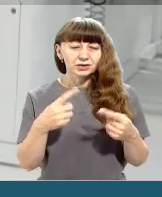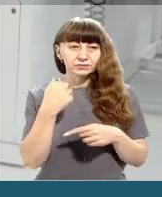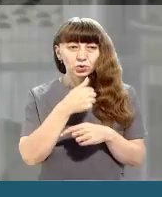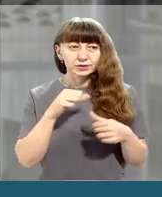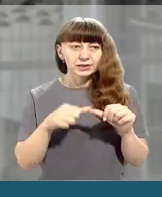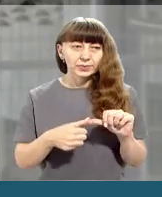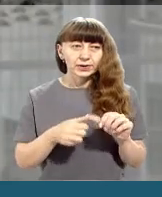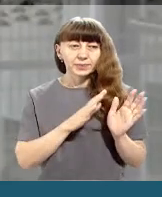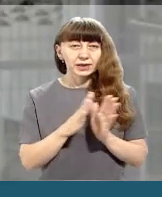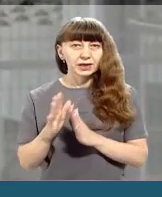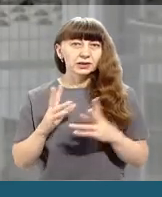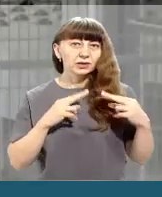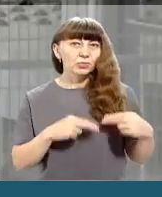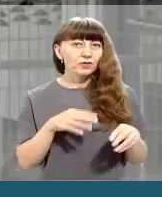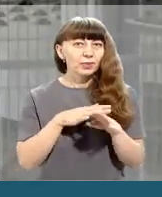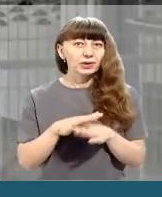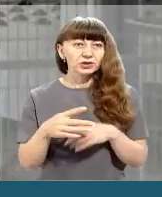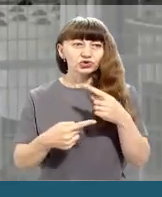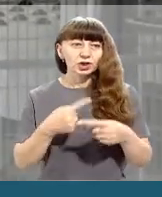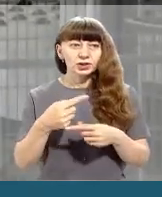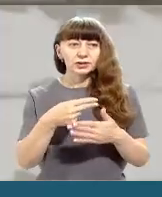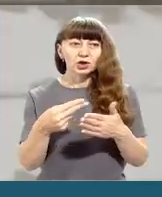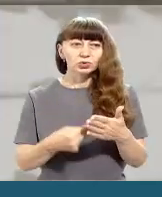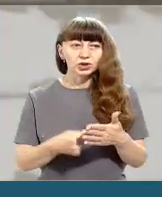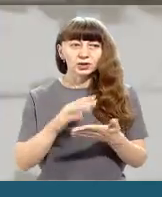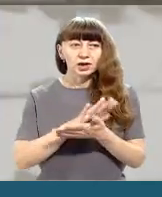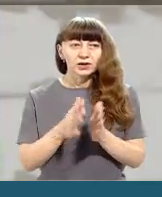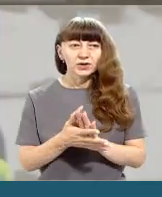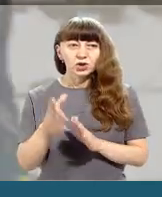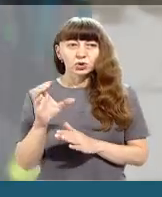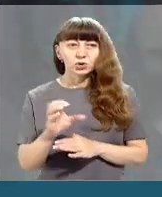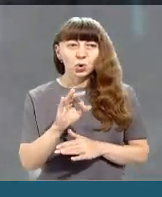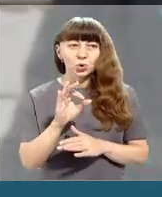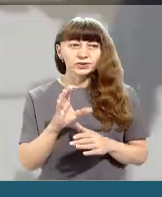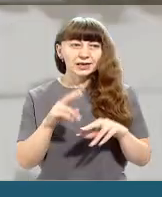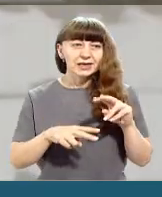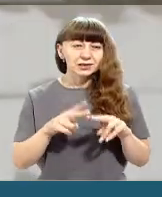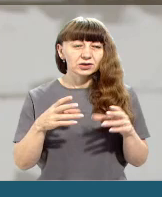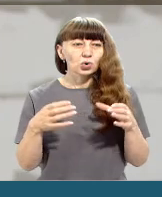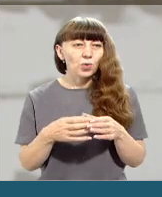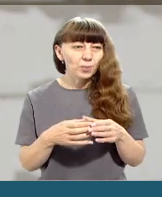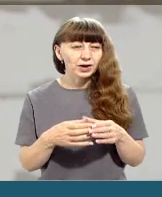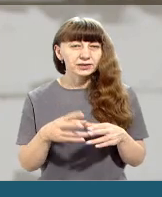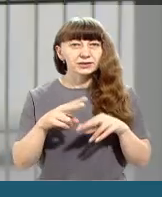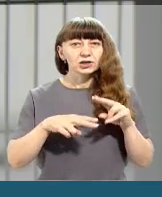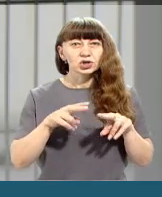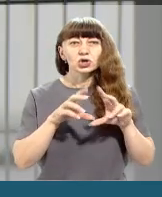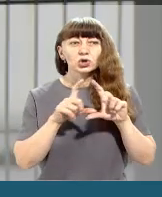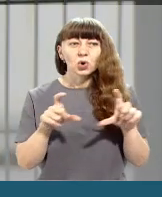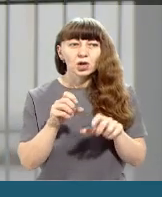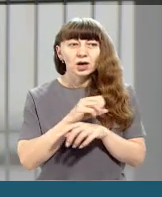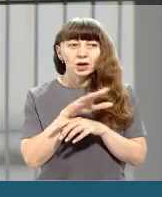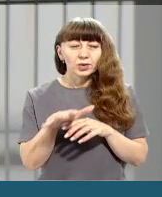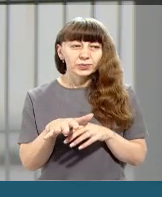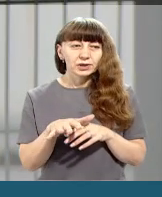Атап айтқанда, мектеп құрылысында оқушылардың отыратын парталарынан бастап, өзге де жиһаздармен қамтамасыз етеді. Отандық кәсіпкерлер бұл іспен айналыспаған